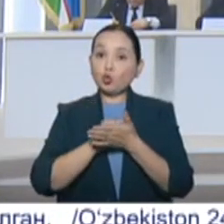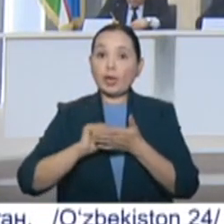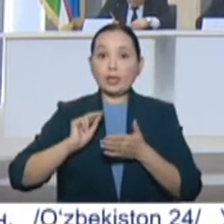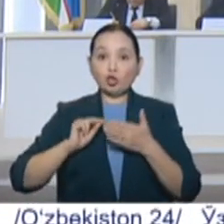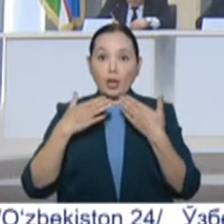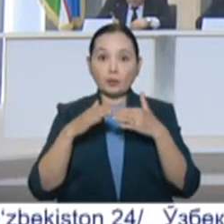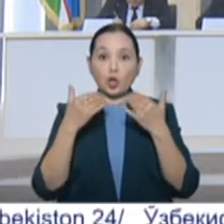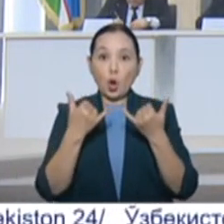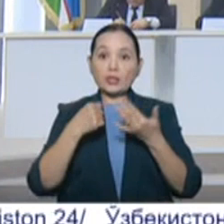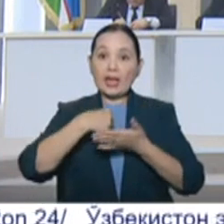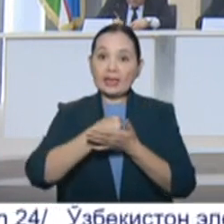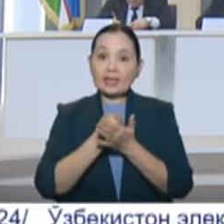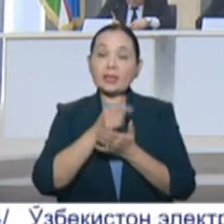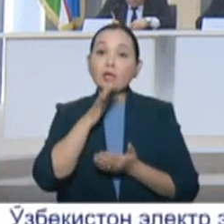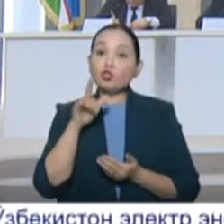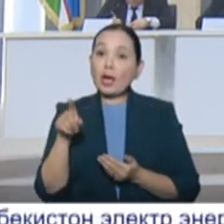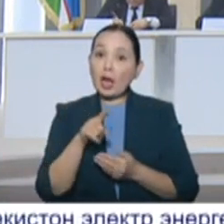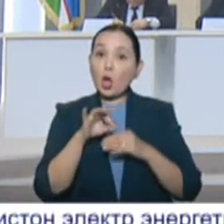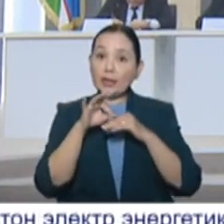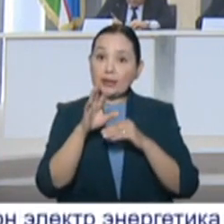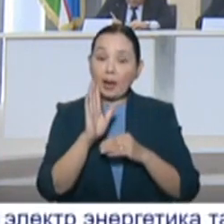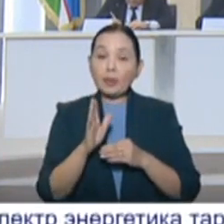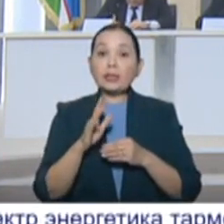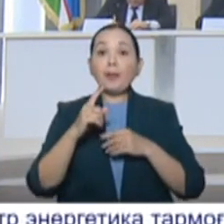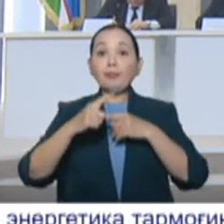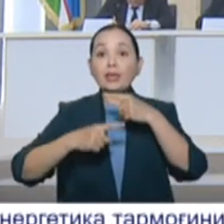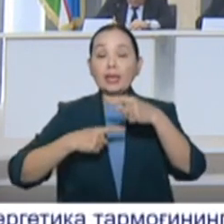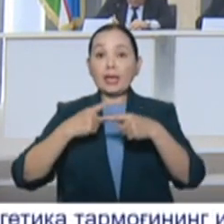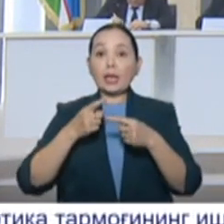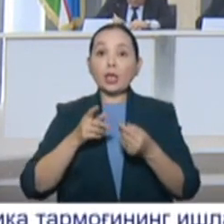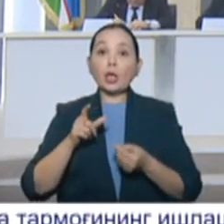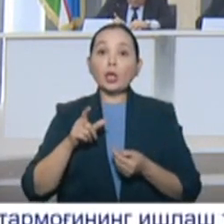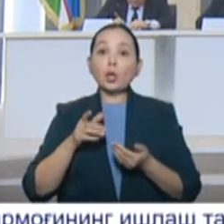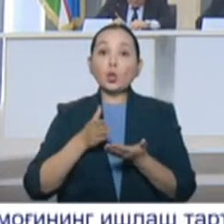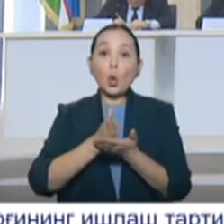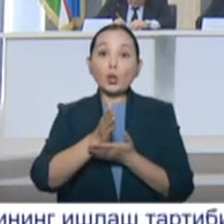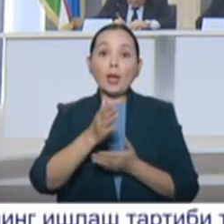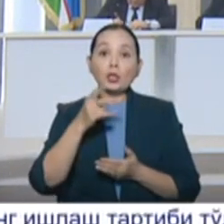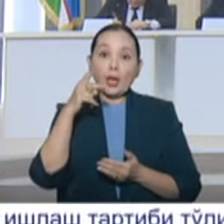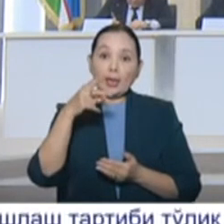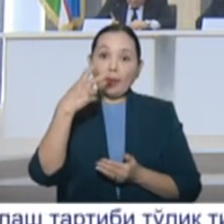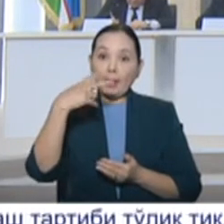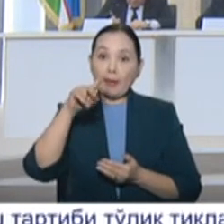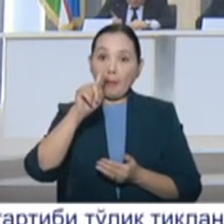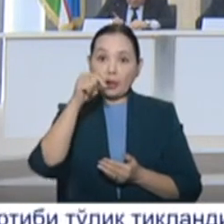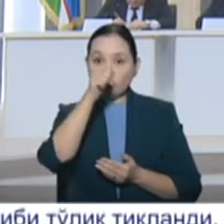Bugungi kunda hozir tasdiqlash jarayonida. Keyingi yo'nalishimizni mana joriy 2021